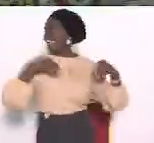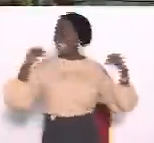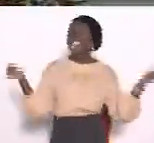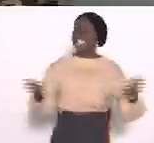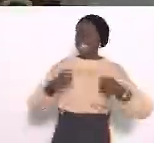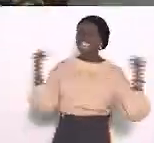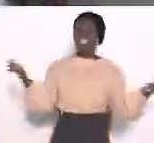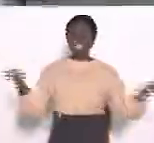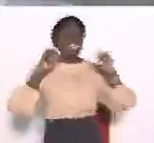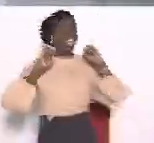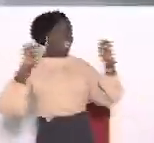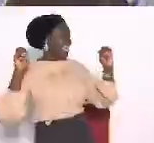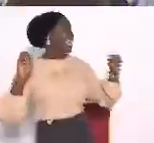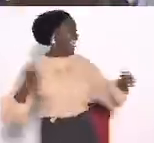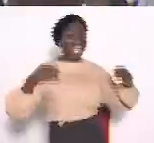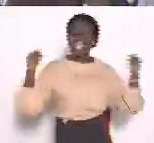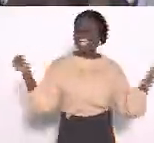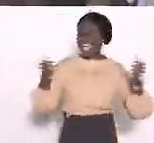haleluyauu